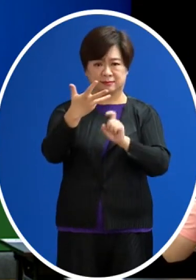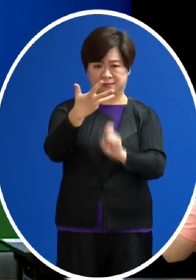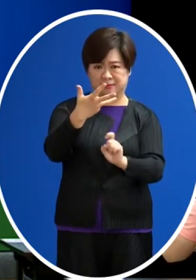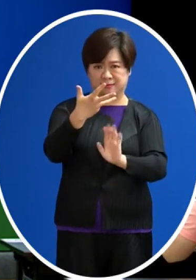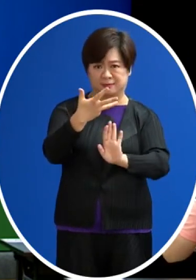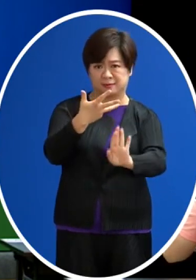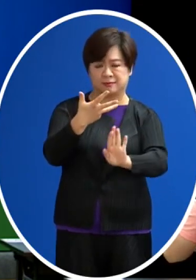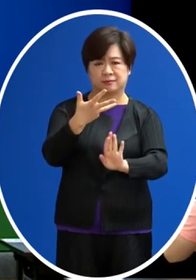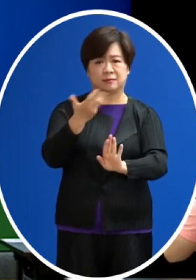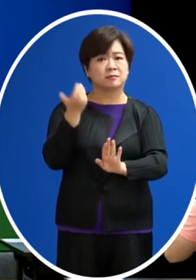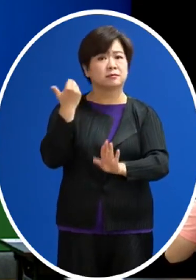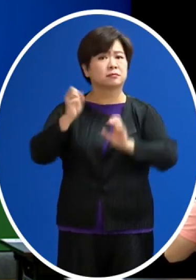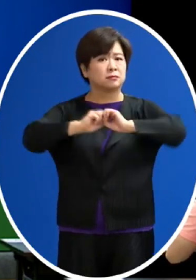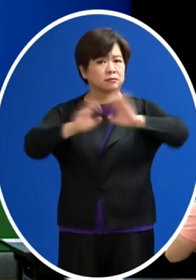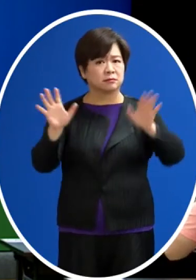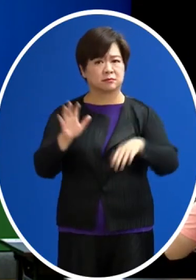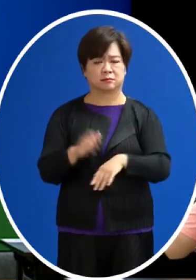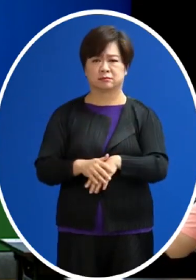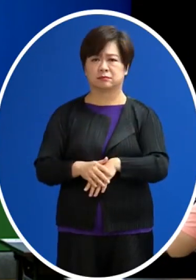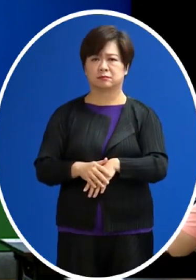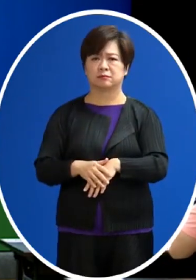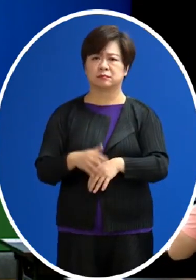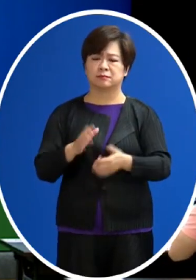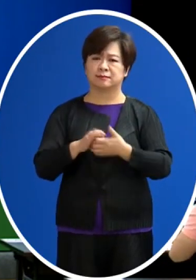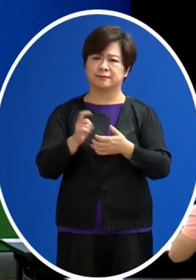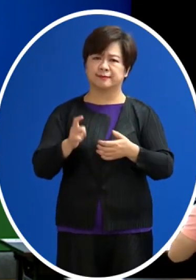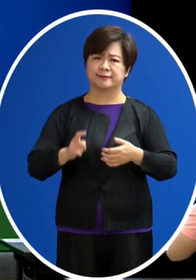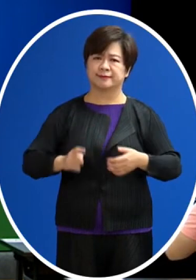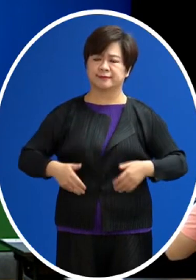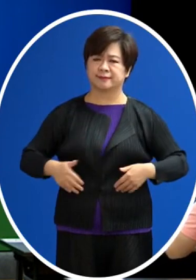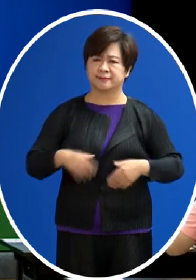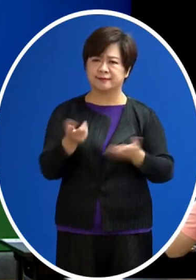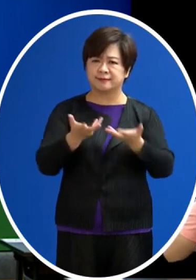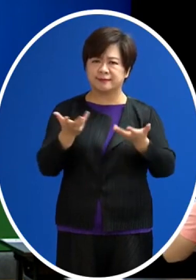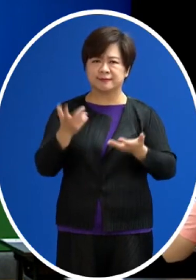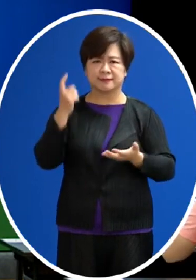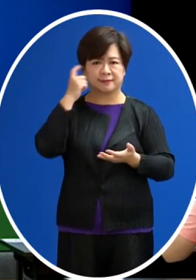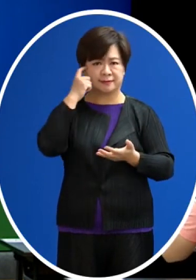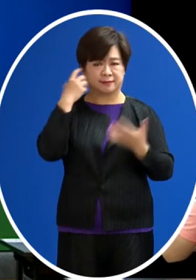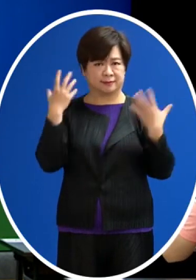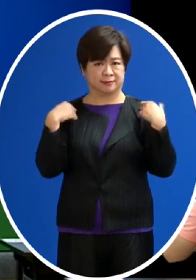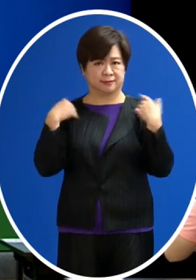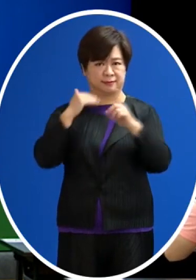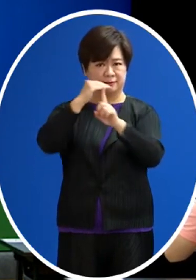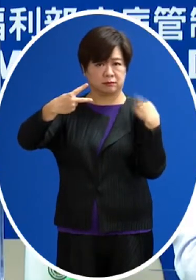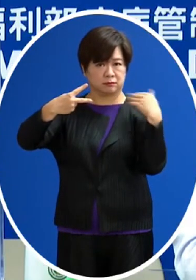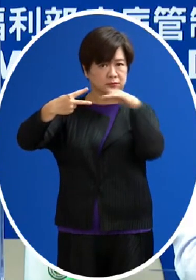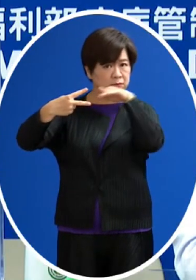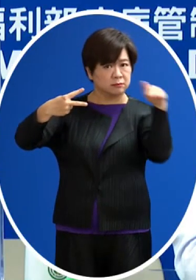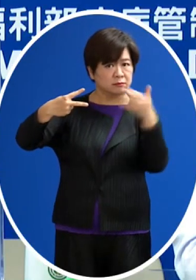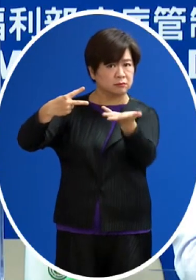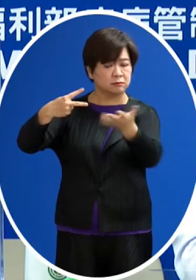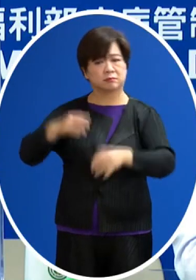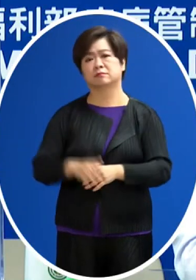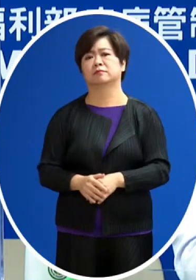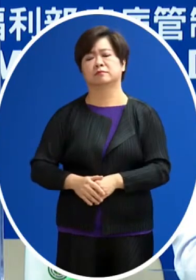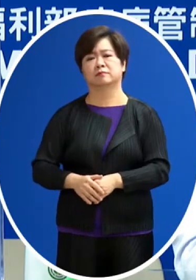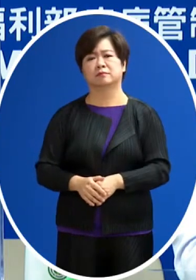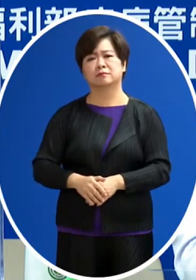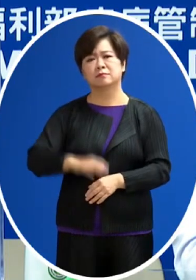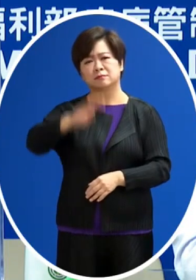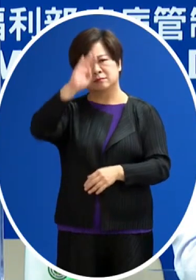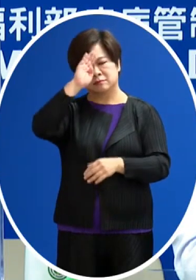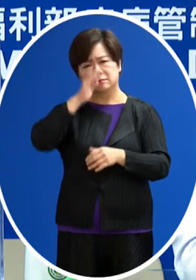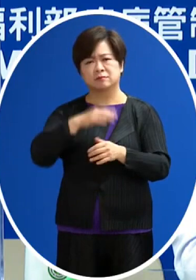后，因为部长之前有说过不会急躁的放宽，那我们是会倾向维持二级警戒吗？谢谢。 里面在疫情的观